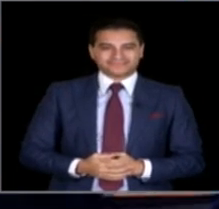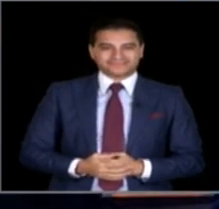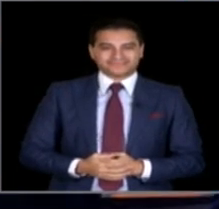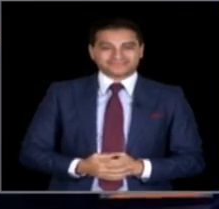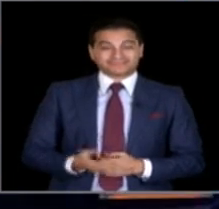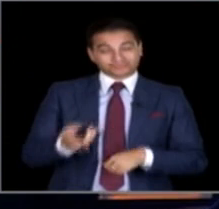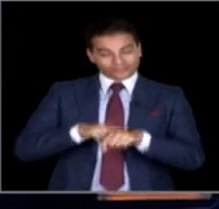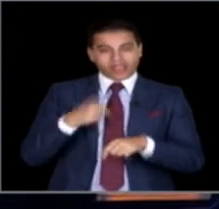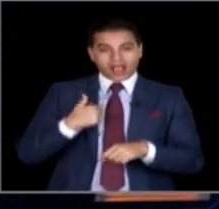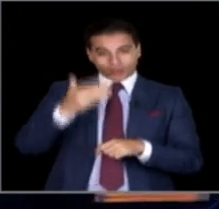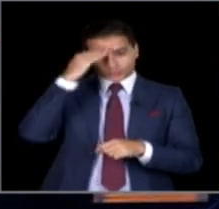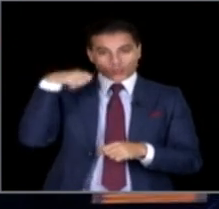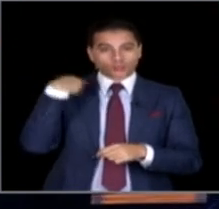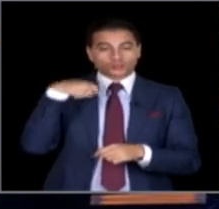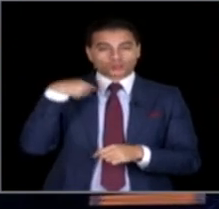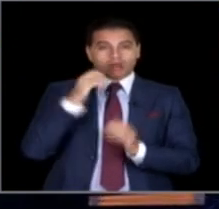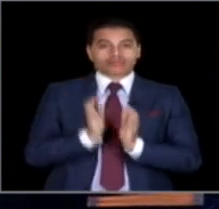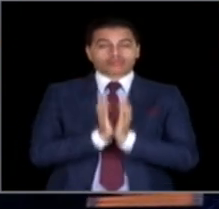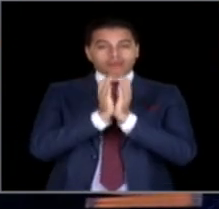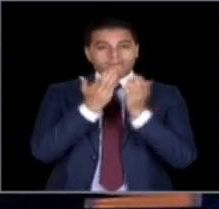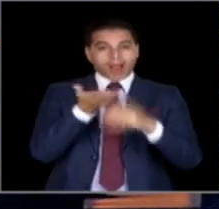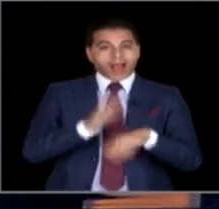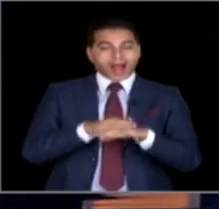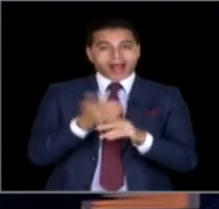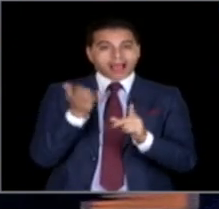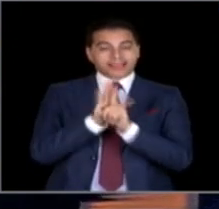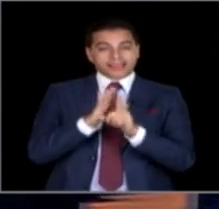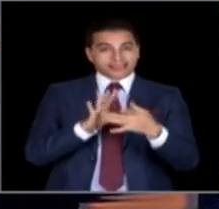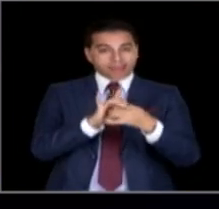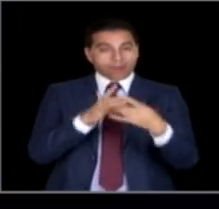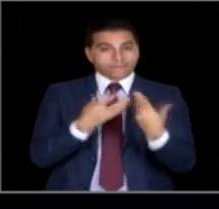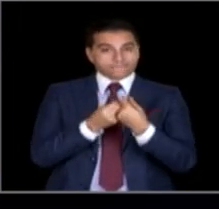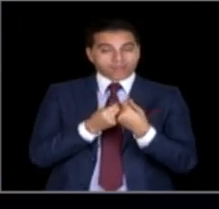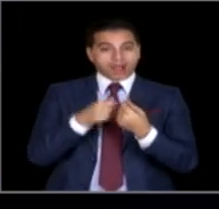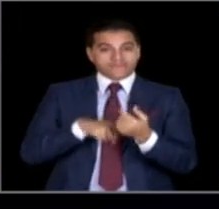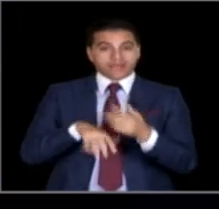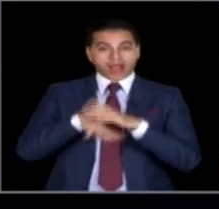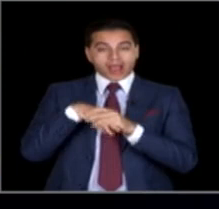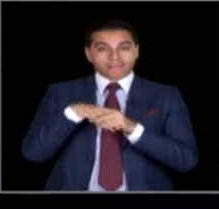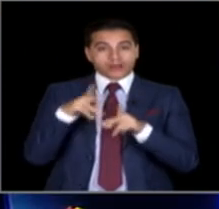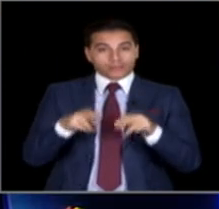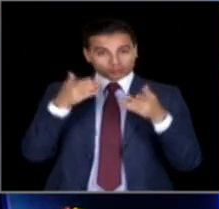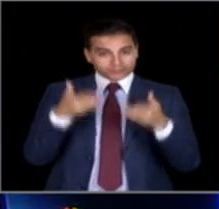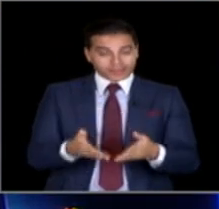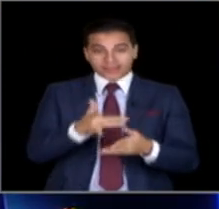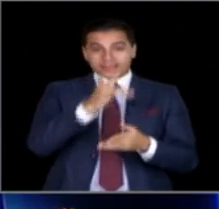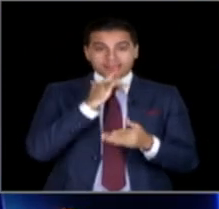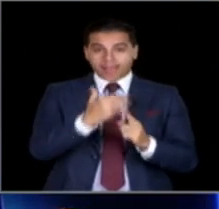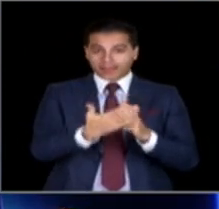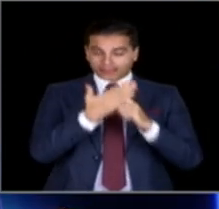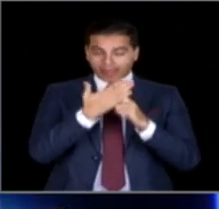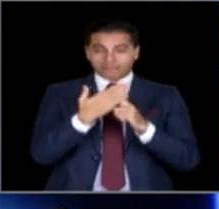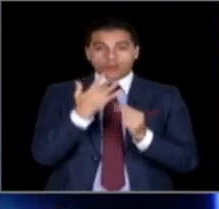وأحب كمان أشكر وزارة التضامن الاجتماعي على تعاونها معنا خلال هذا الموسم، دايماً